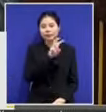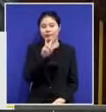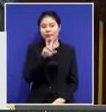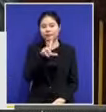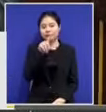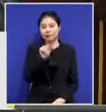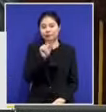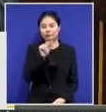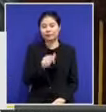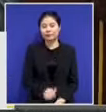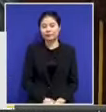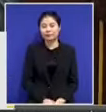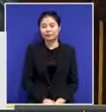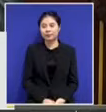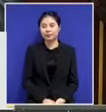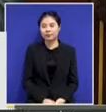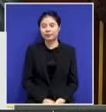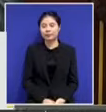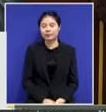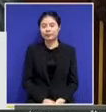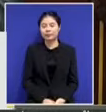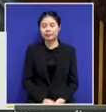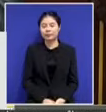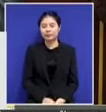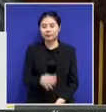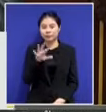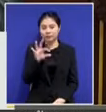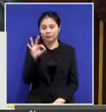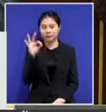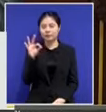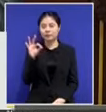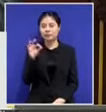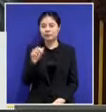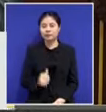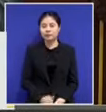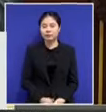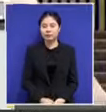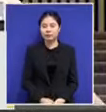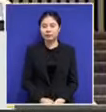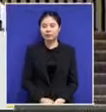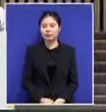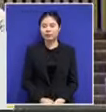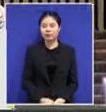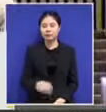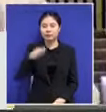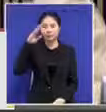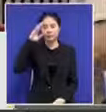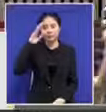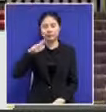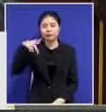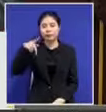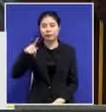220พลเอกเทพพงศ์ทิพยจันทร์ พลเอกประยุทธ์จันทร์โอชาครับ